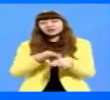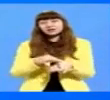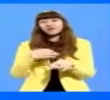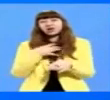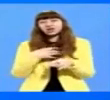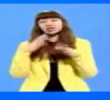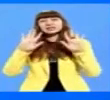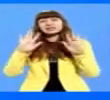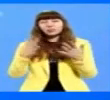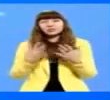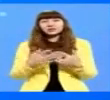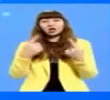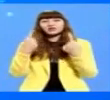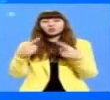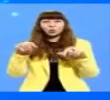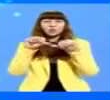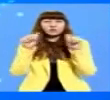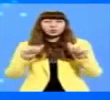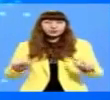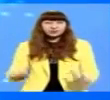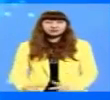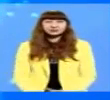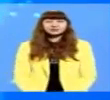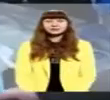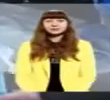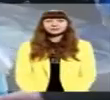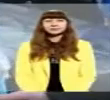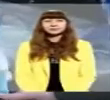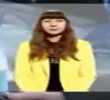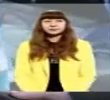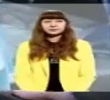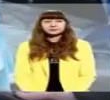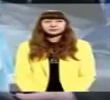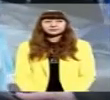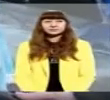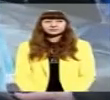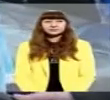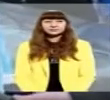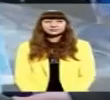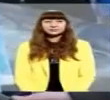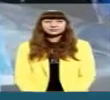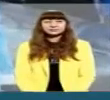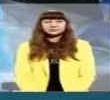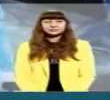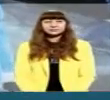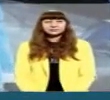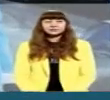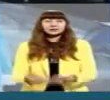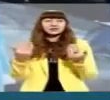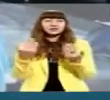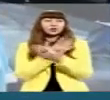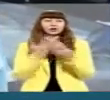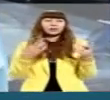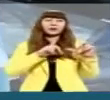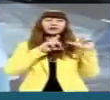планшет, кітап және тәтті сыйлықтарға ие болды. Скоро Новый год! Сегодня мы едем